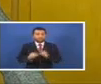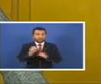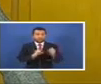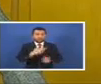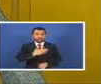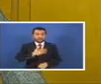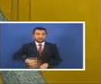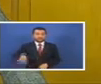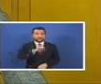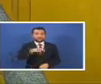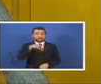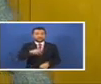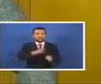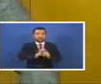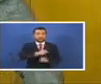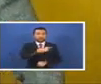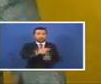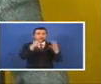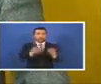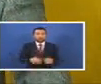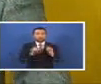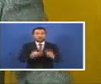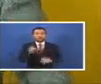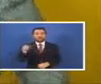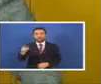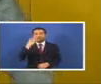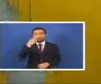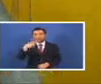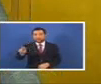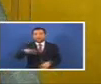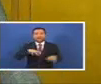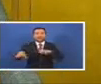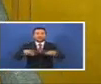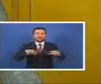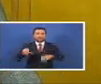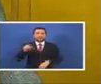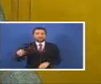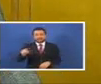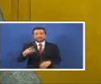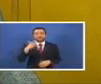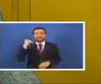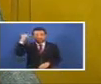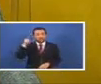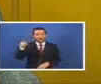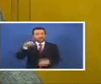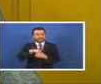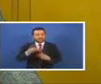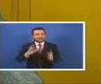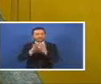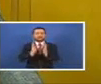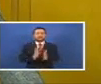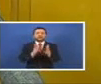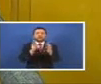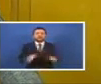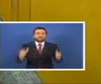Mücadelemiz bu zulme olduğu kadar bu yok sayan ayrımcılığa ve kibre karşı da